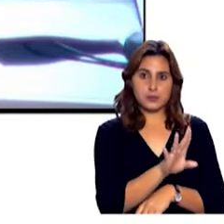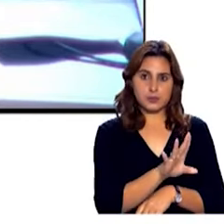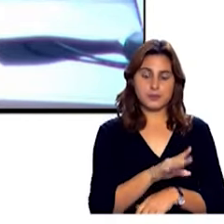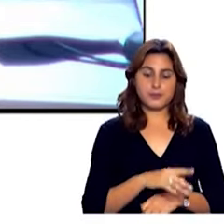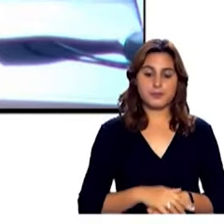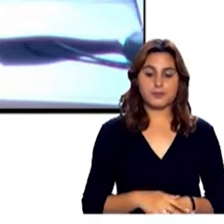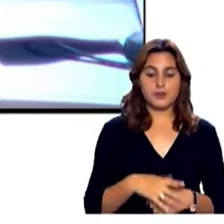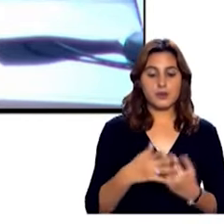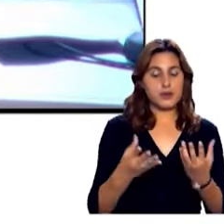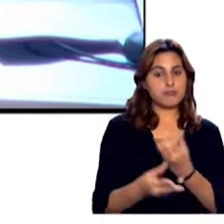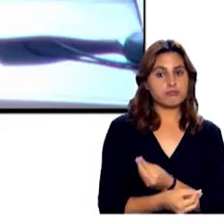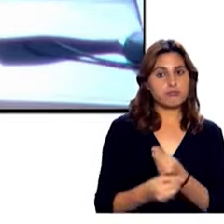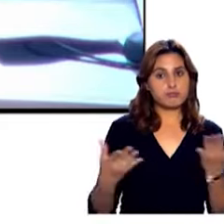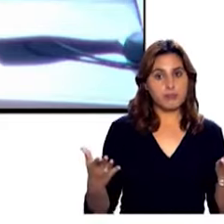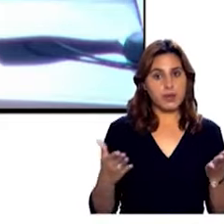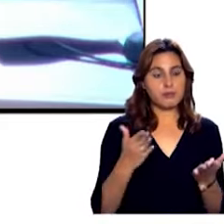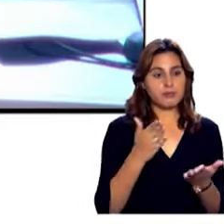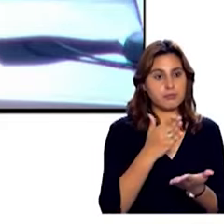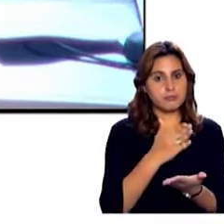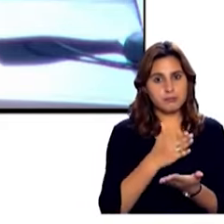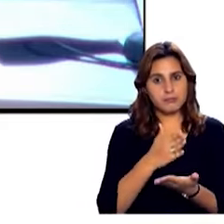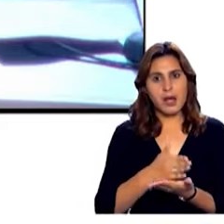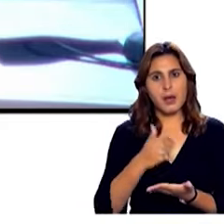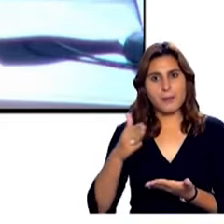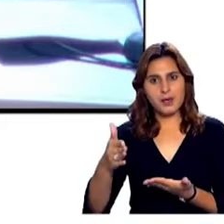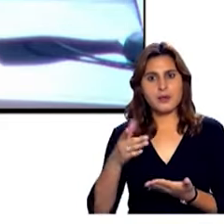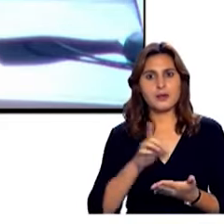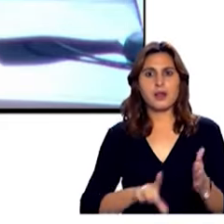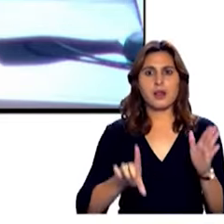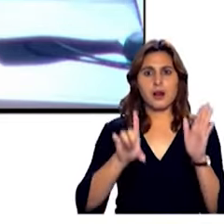on voit Encore une fois qu'ici IL s'agit d'interprétation